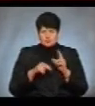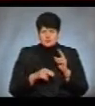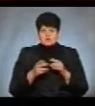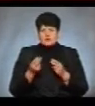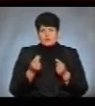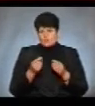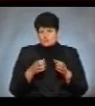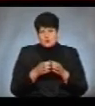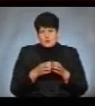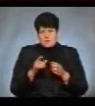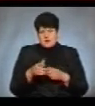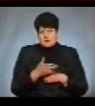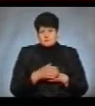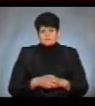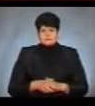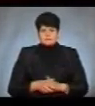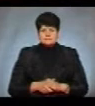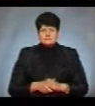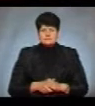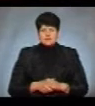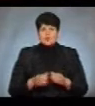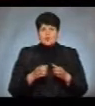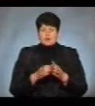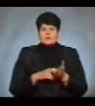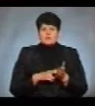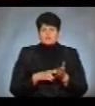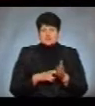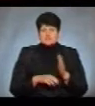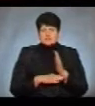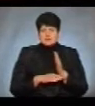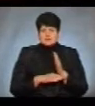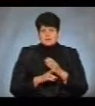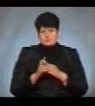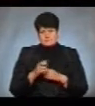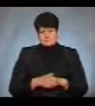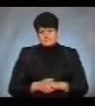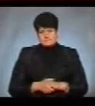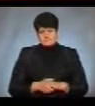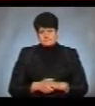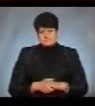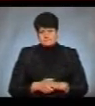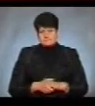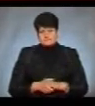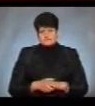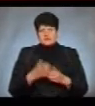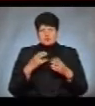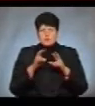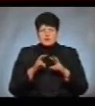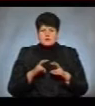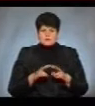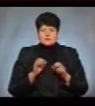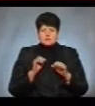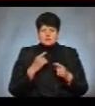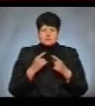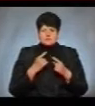За кошти громади. За кошти громади. Громада просто боїться вже дерев'яного храму. Тобто, якщо десь проаналізувати, можемо говорити про те,